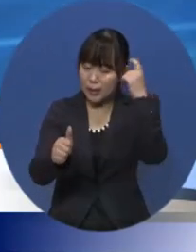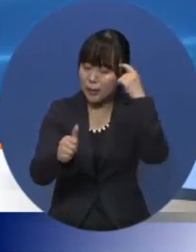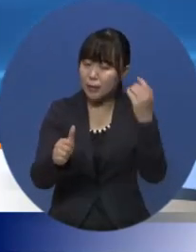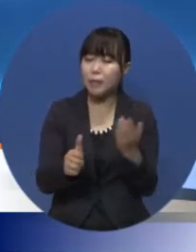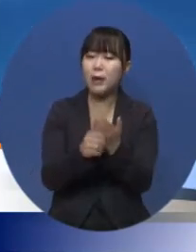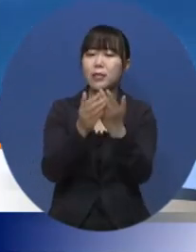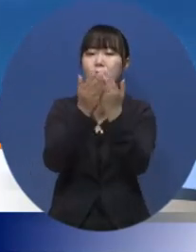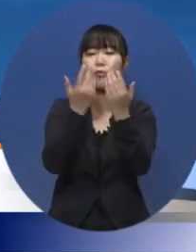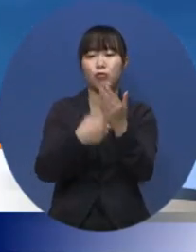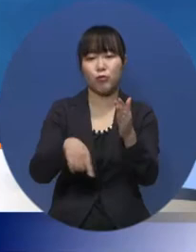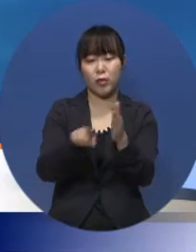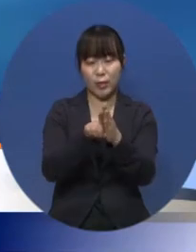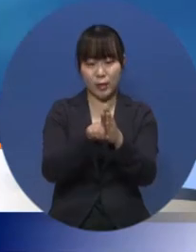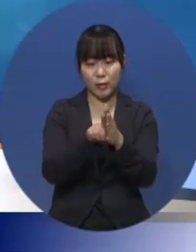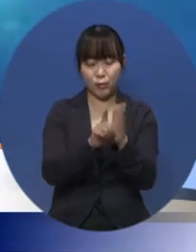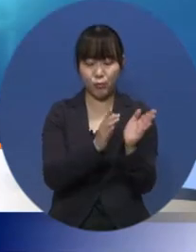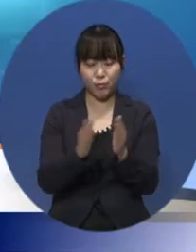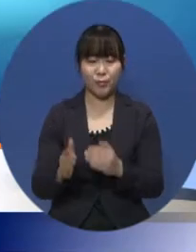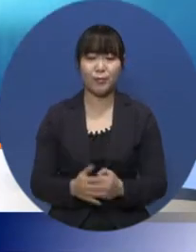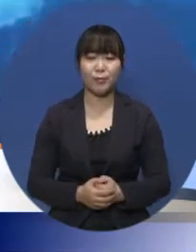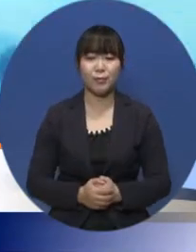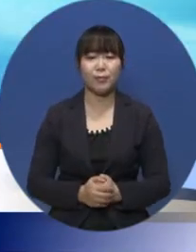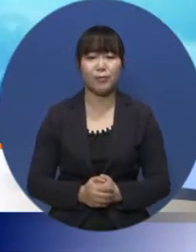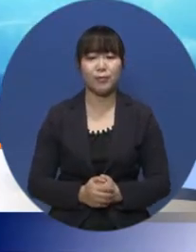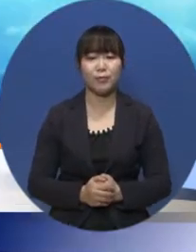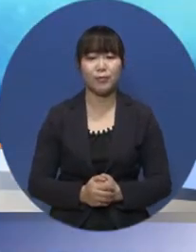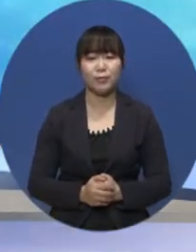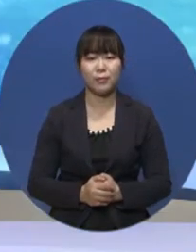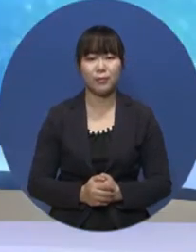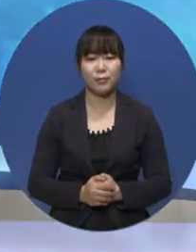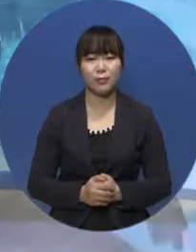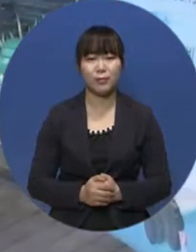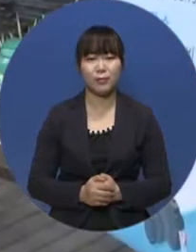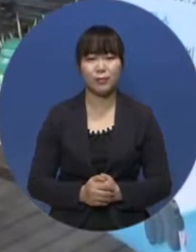자리가 마련됐습니다. 서정용 기자가 다녀왔습니다.